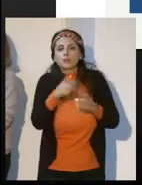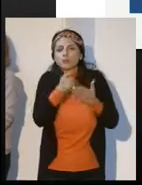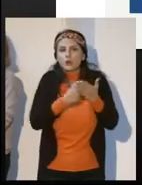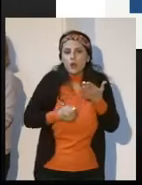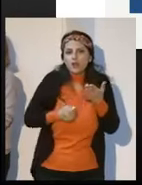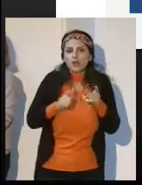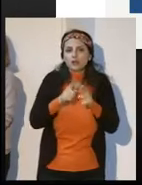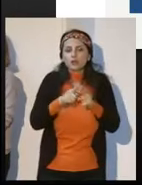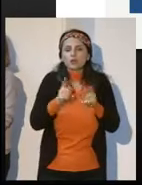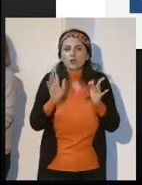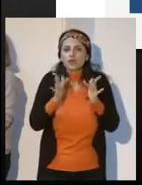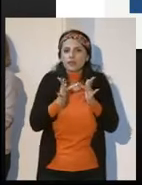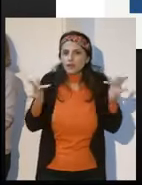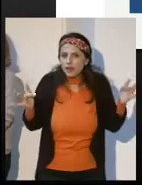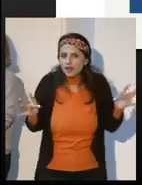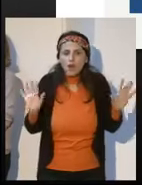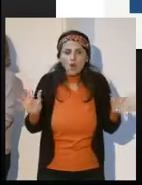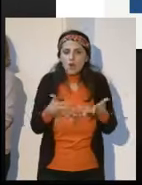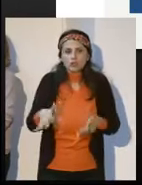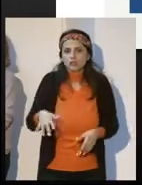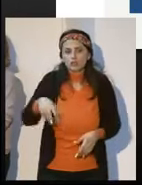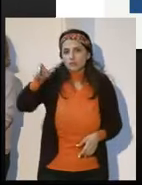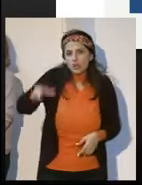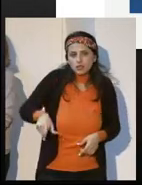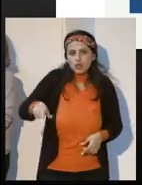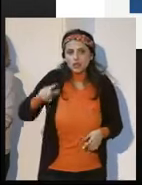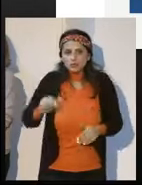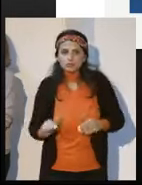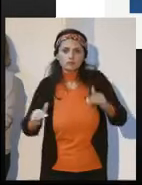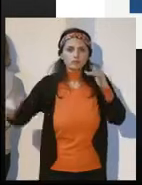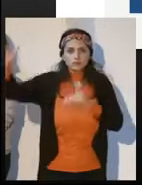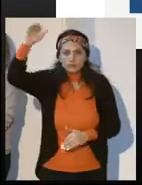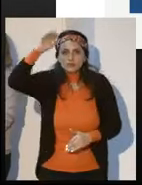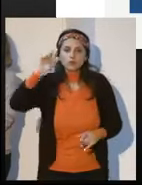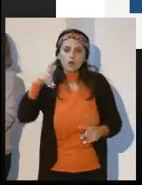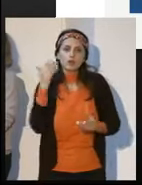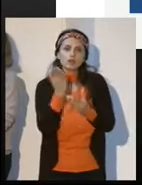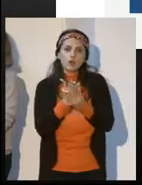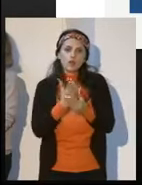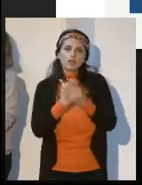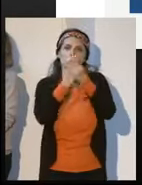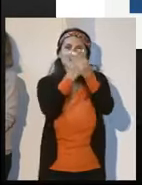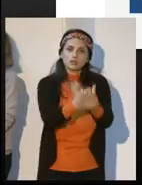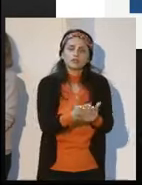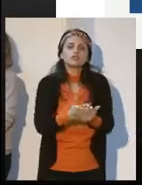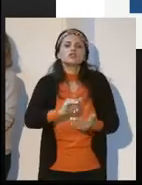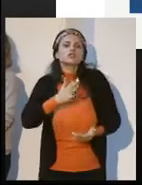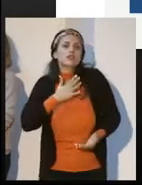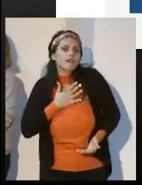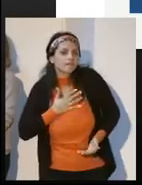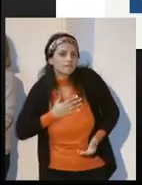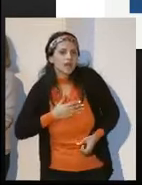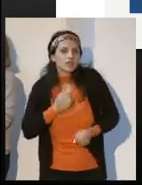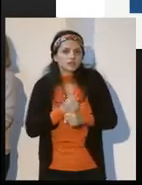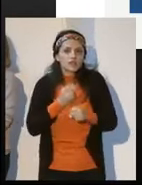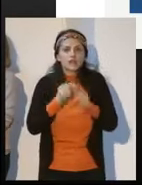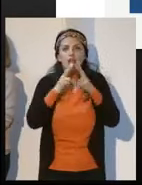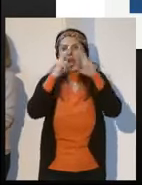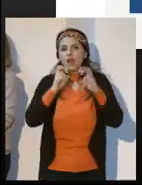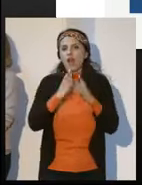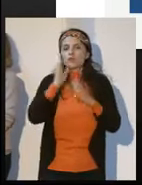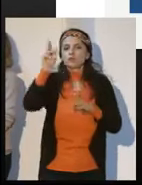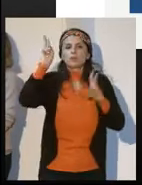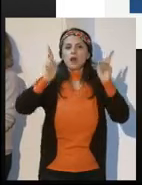orice persoana adulta au copil cu dizabilități poate depune dosarul de încadrare în grad de handicap din linistea casei